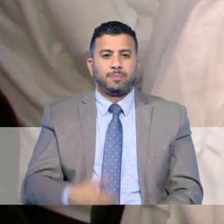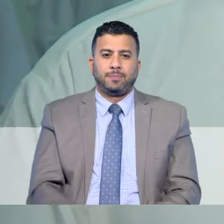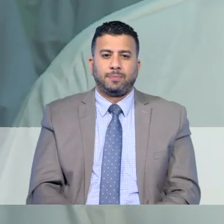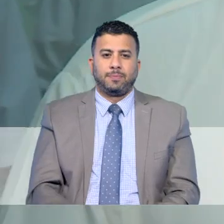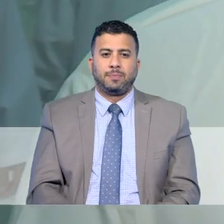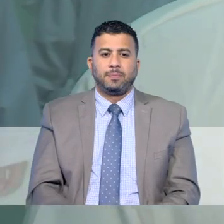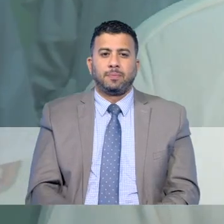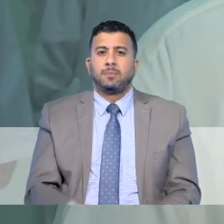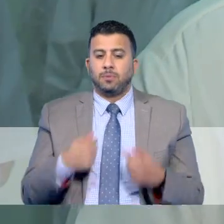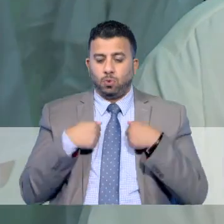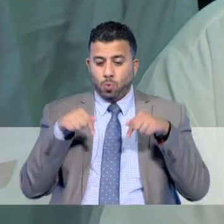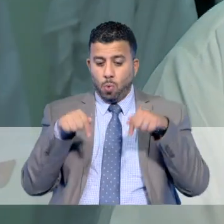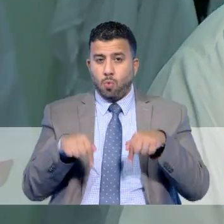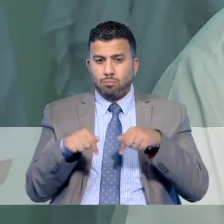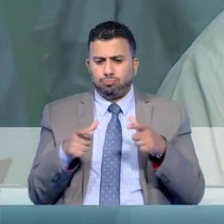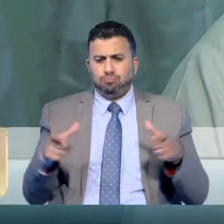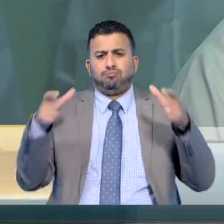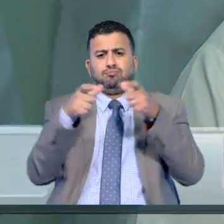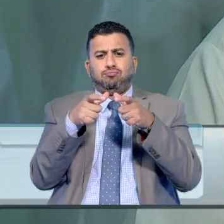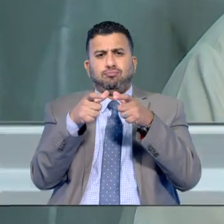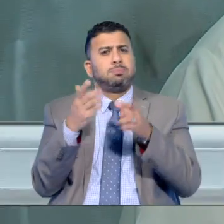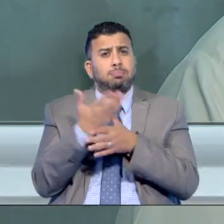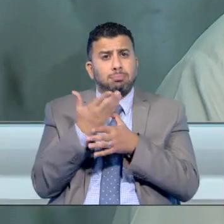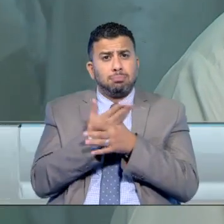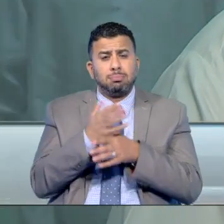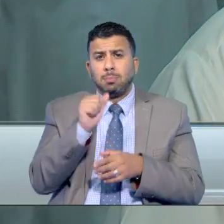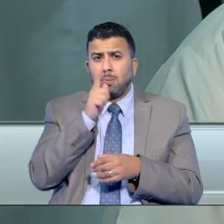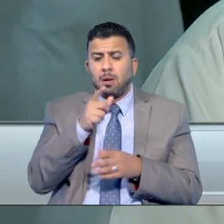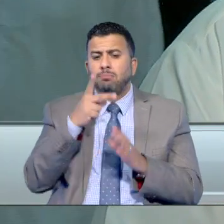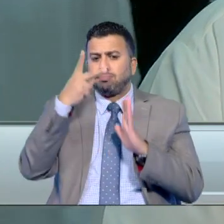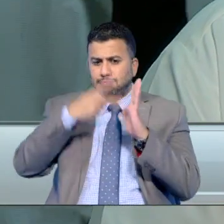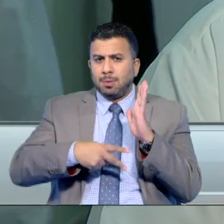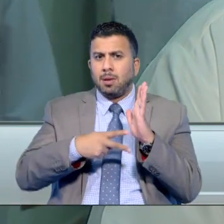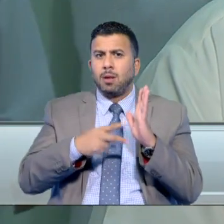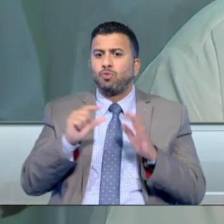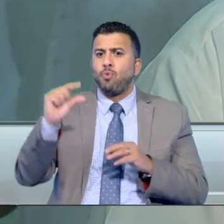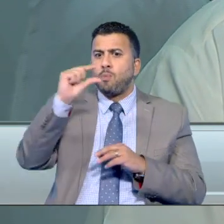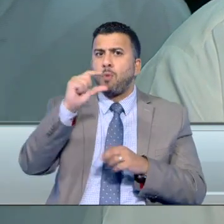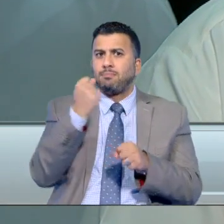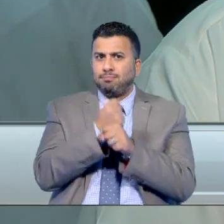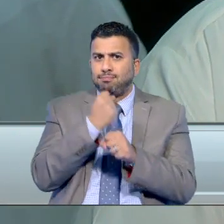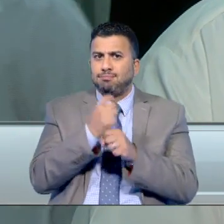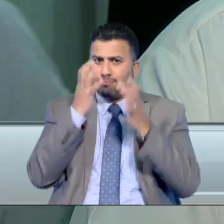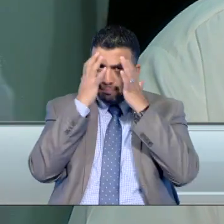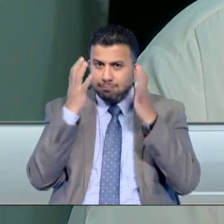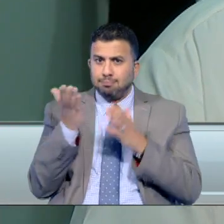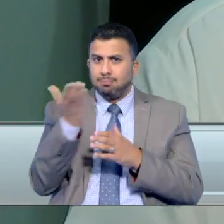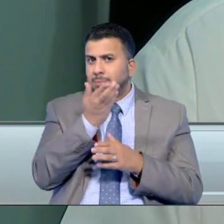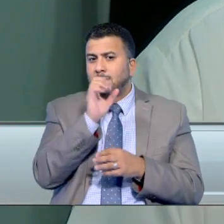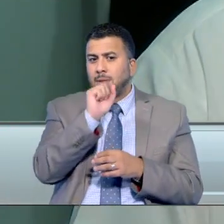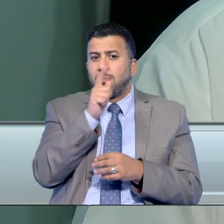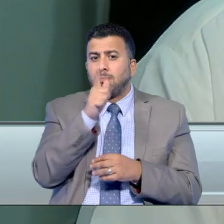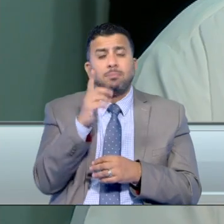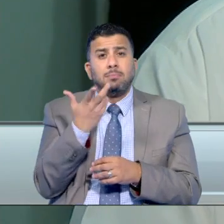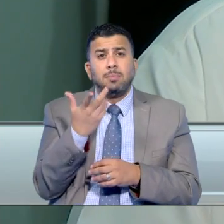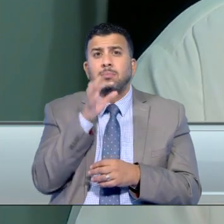اليوم كان عندنا اجتماع اللجنة الوطنية لاعتماد المؤهلات، وهذه اللجنة يعني نعول من